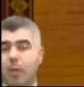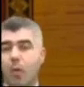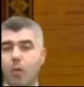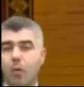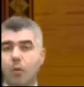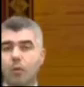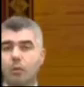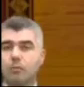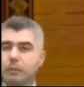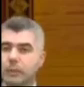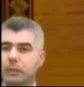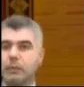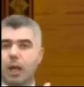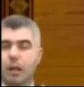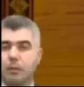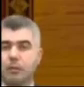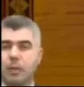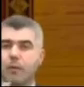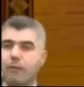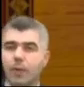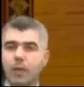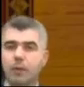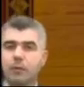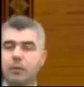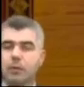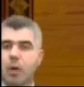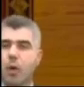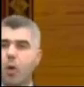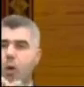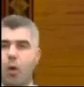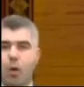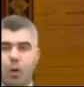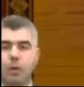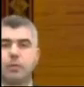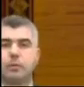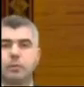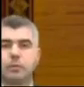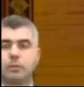هذا يبدو لي طريق العدل.